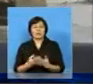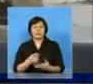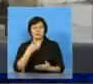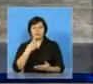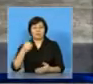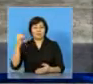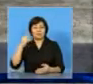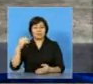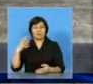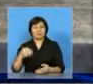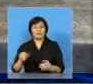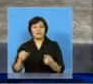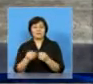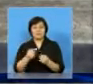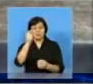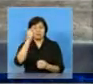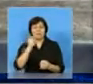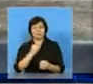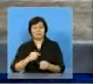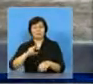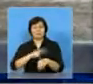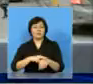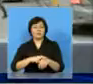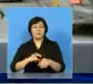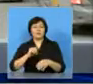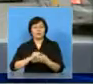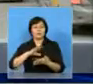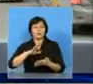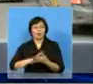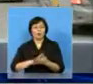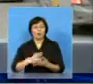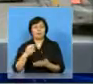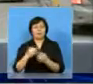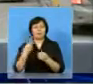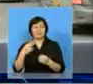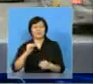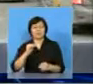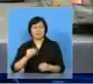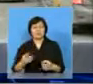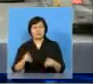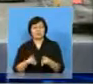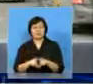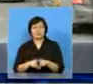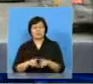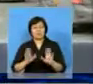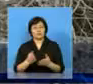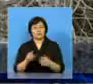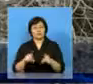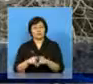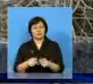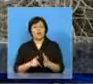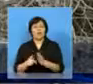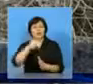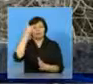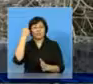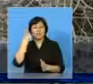свет. За 10 месяцев сотрудниками полиции было зарегистрировано около 13 тысяч таких нарушений. Кроме того, с начала